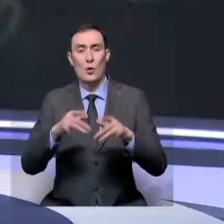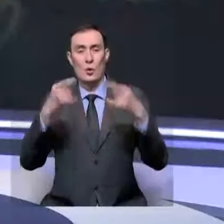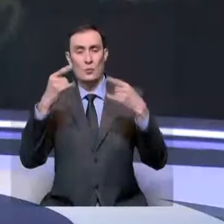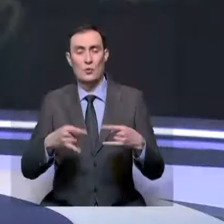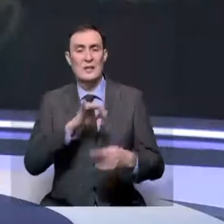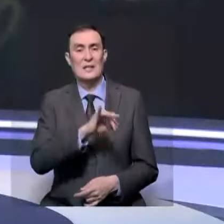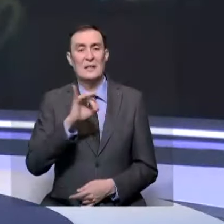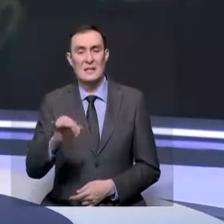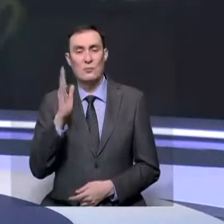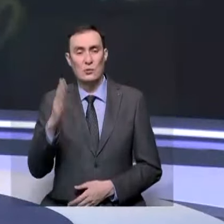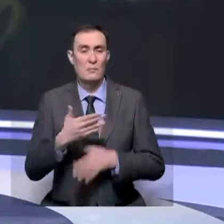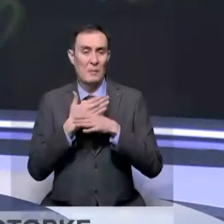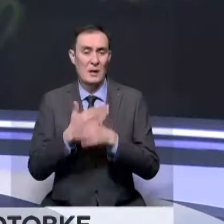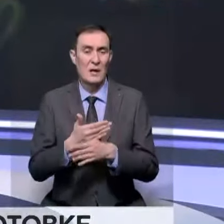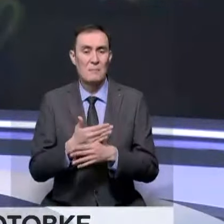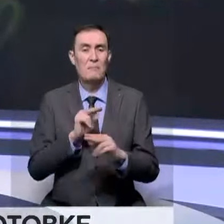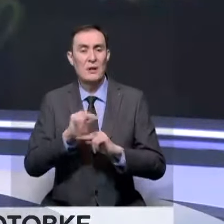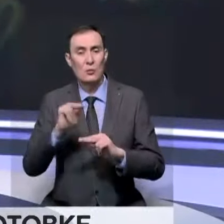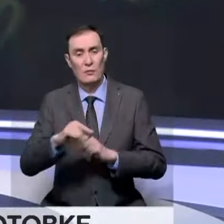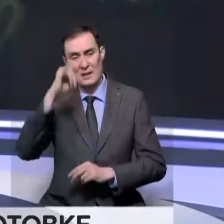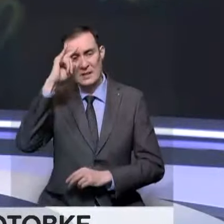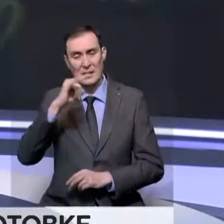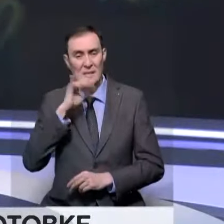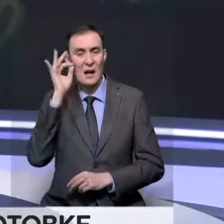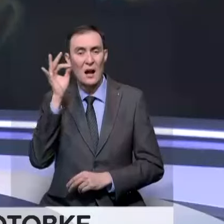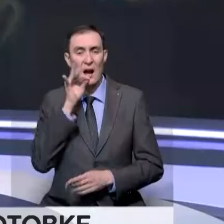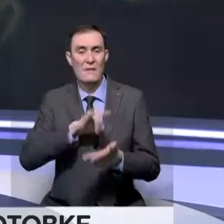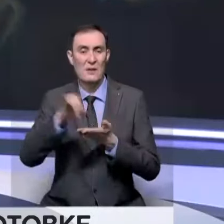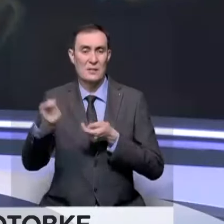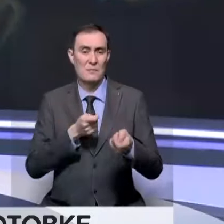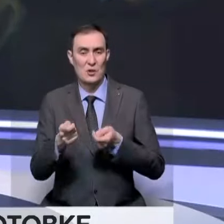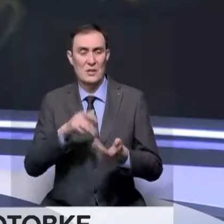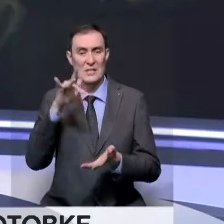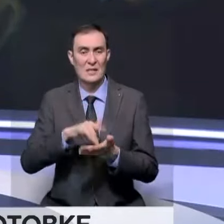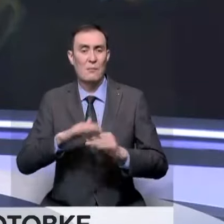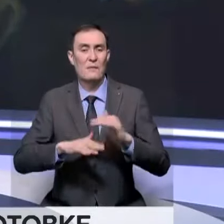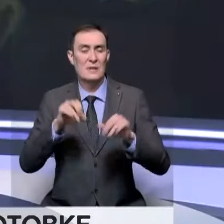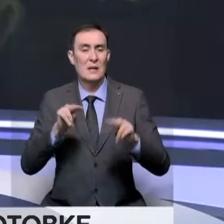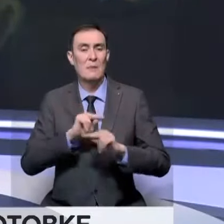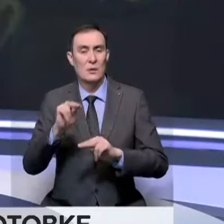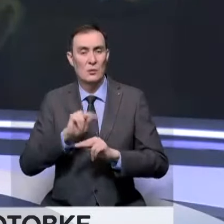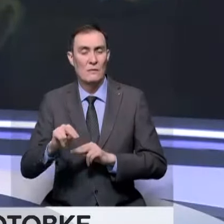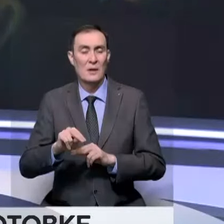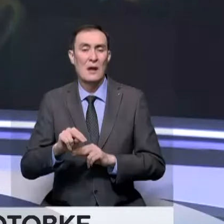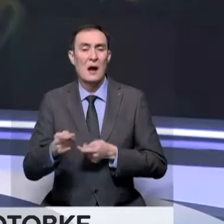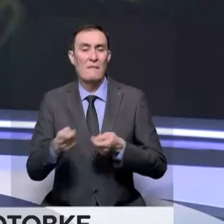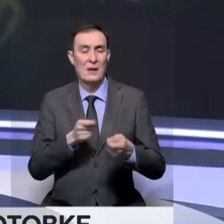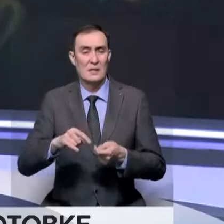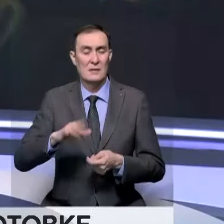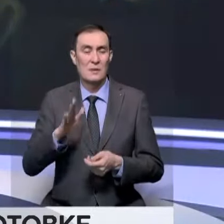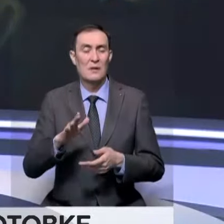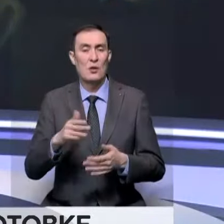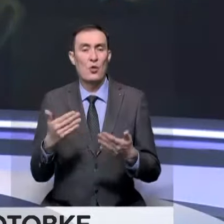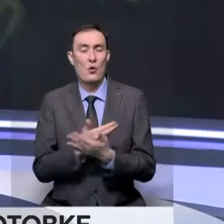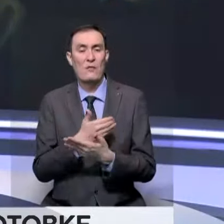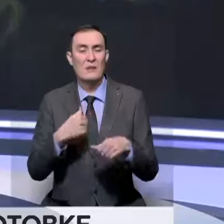Искусственный интеллект будет помогать в подготовке казахстанских авиадиспетчеров. В Центре профессиональной подготовки КАЗ-аэронавигации